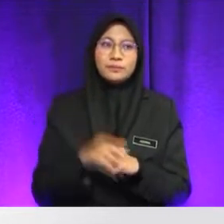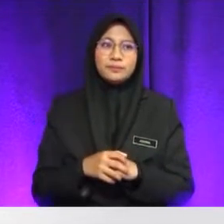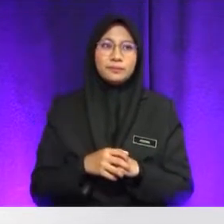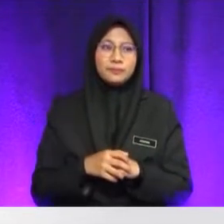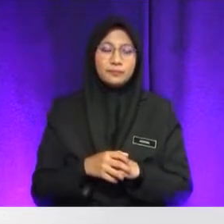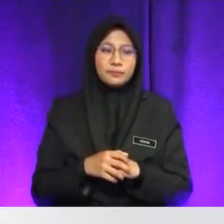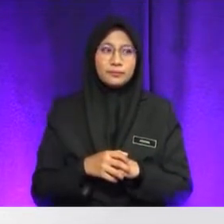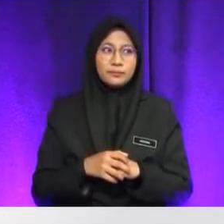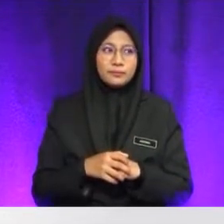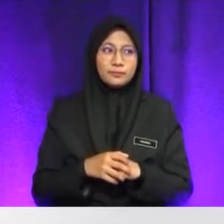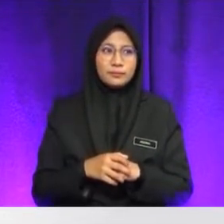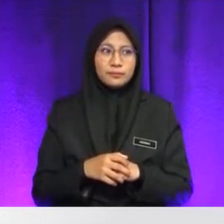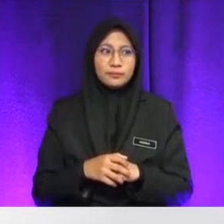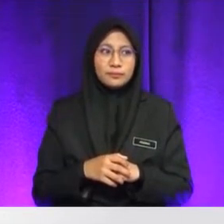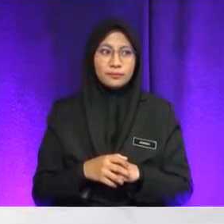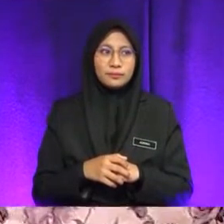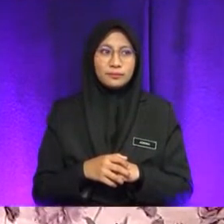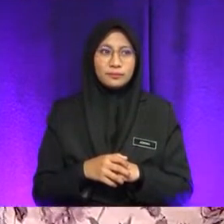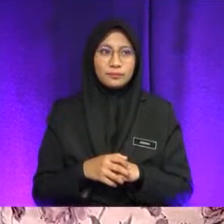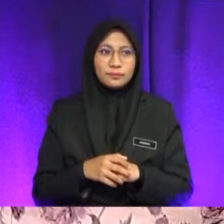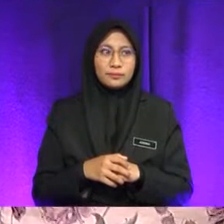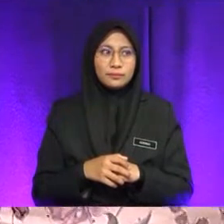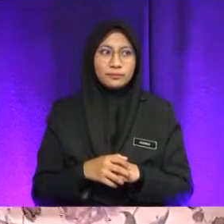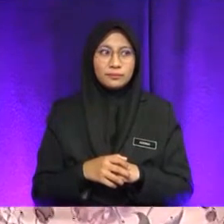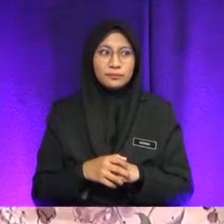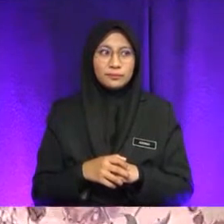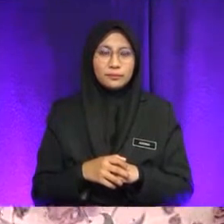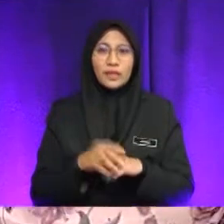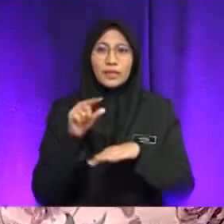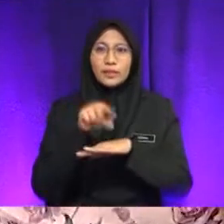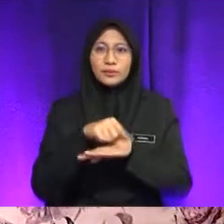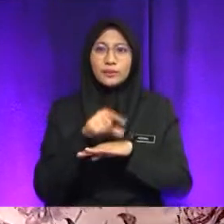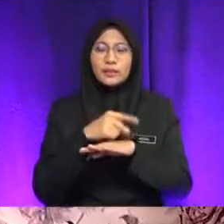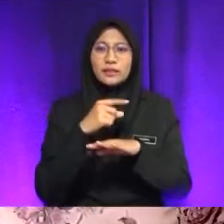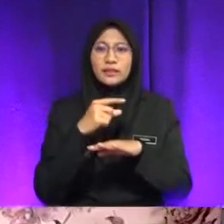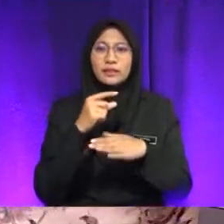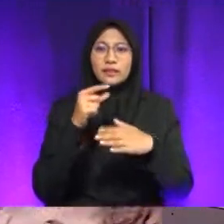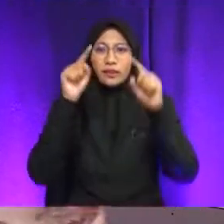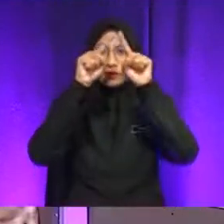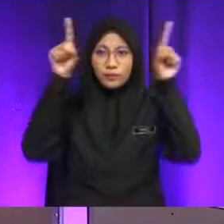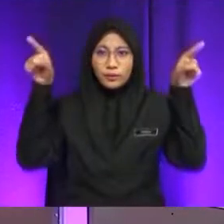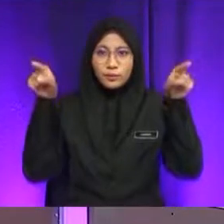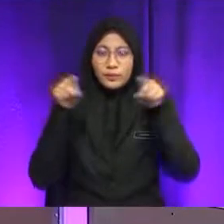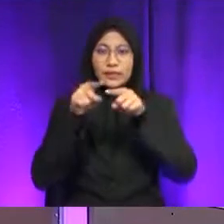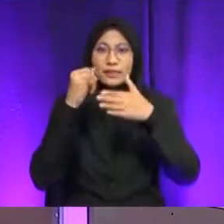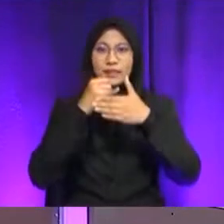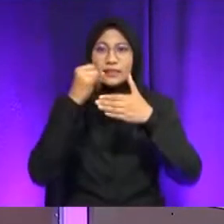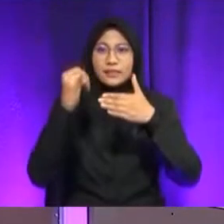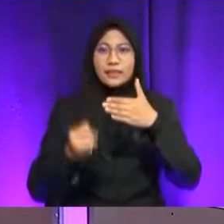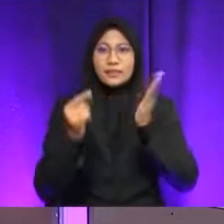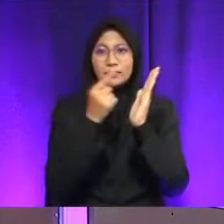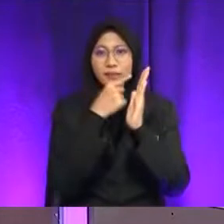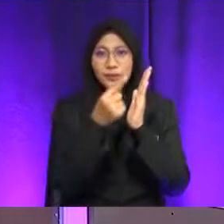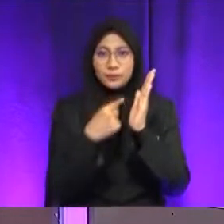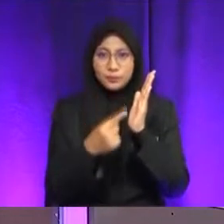akan menggunakan Arum usai indeks gubahannya kerana dia dah melibatkan kesemua bahan